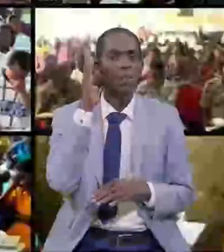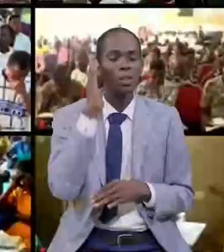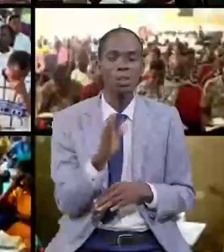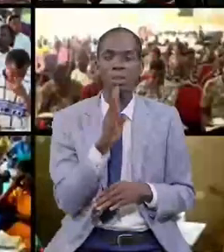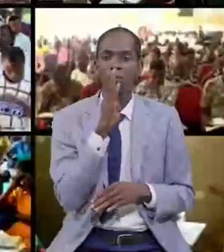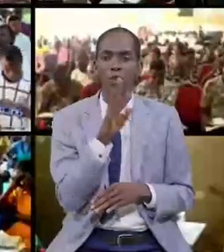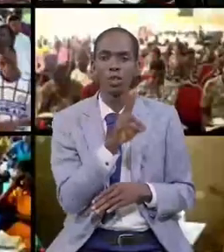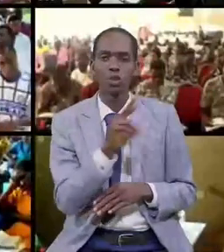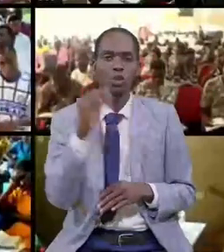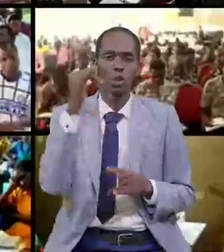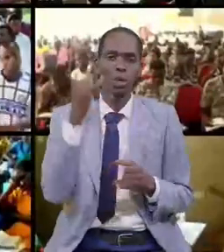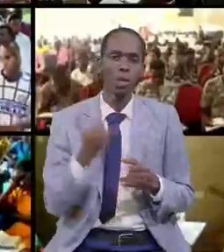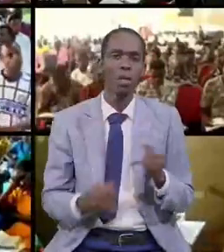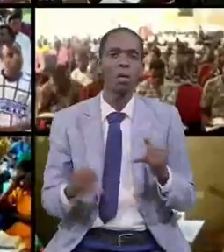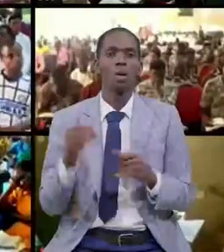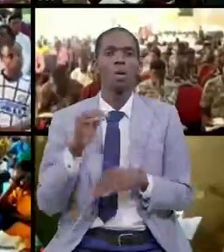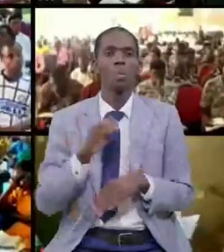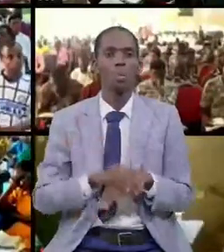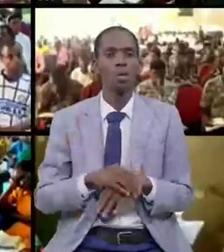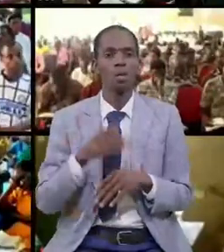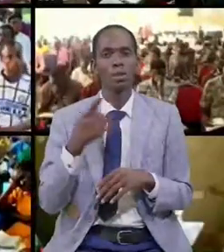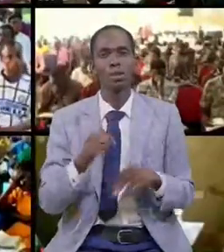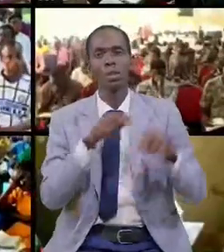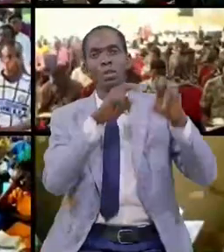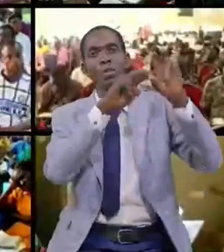fin au trône de